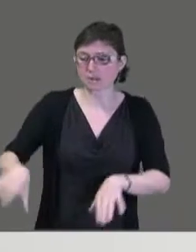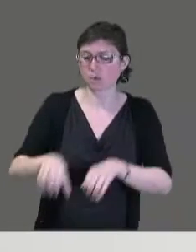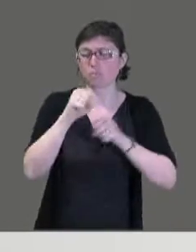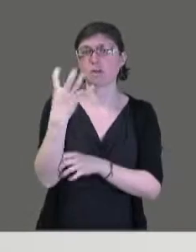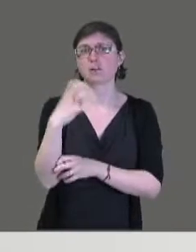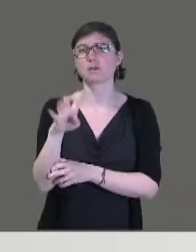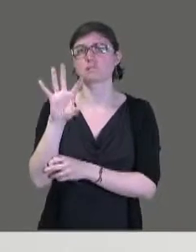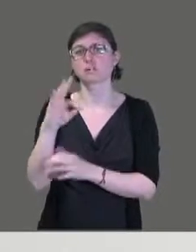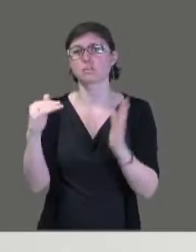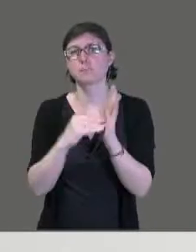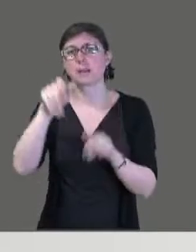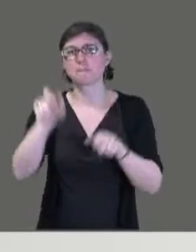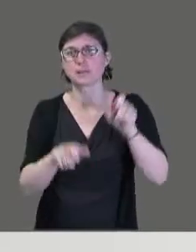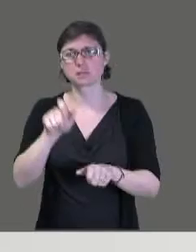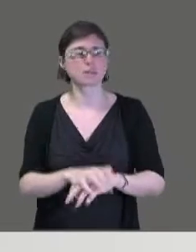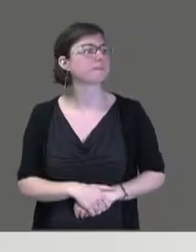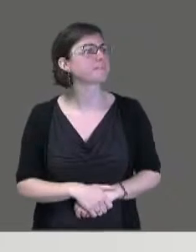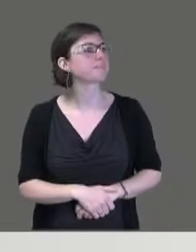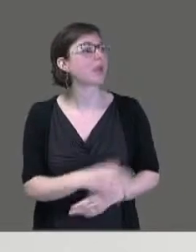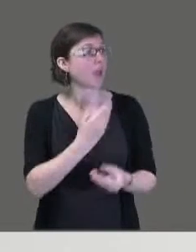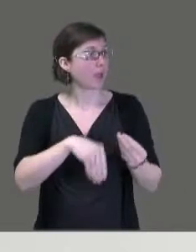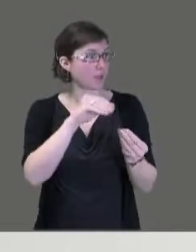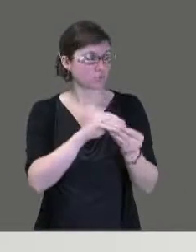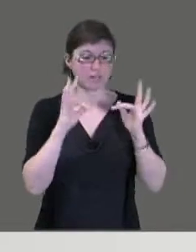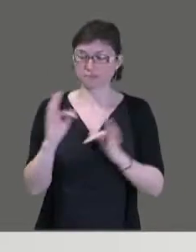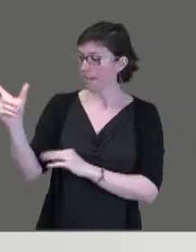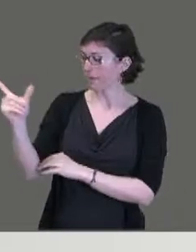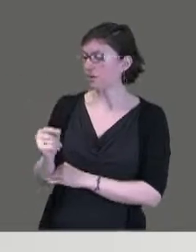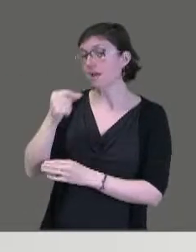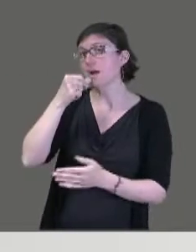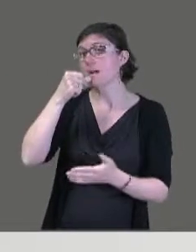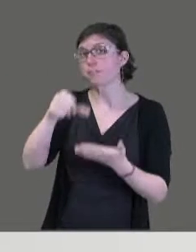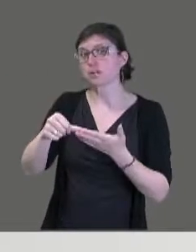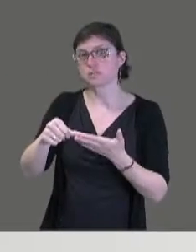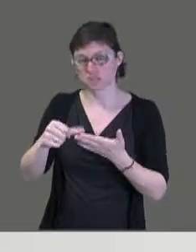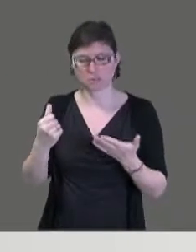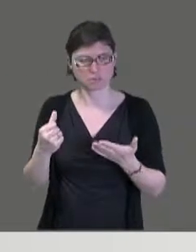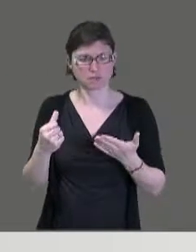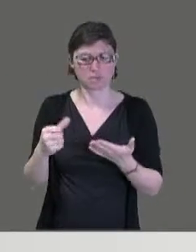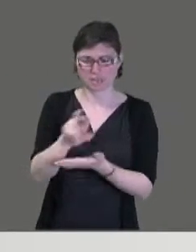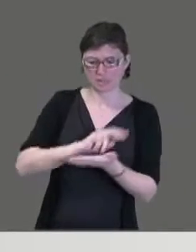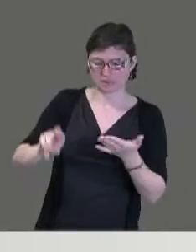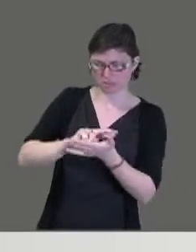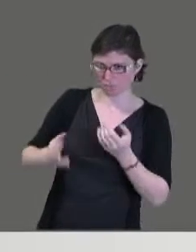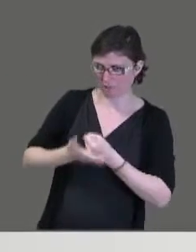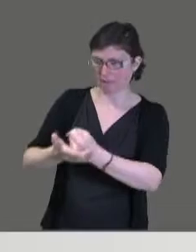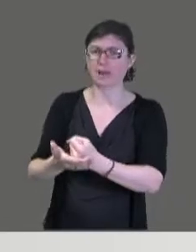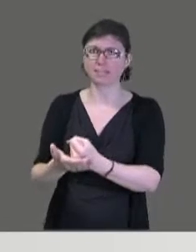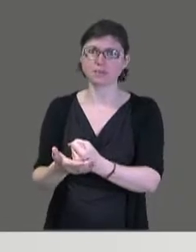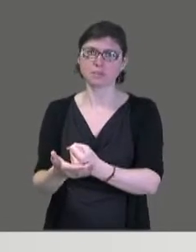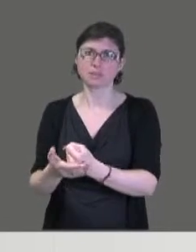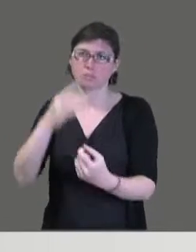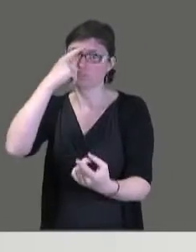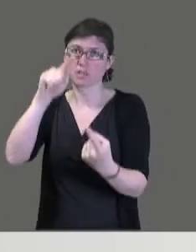personnes? Je rajoute que sur le partenariat avec la Poste, l'aide régionale aurait pu viser à sauvegarder